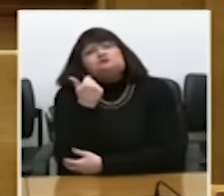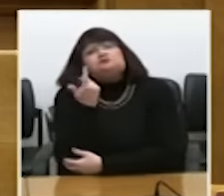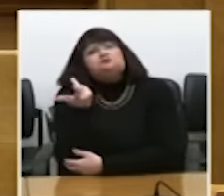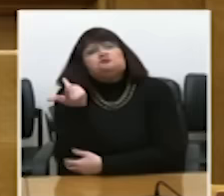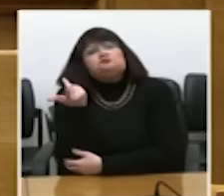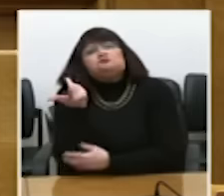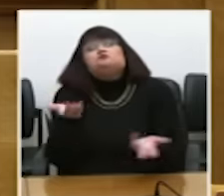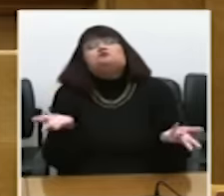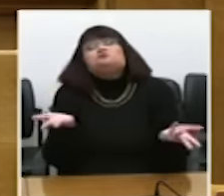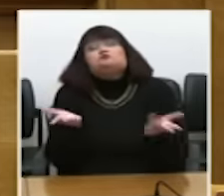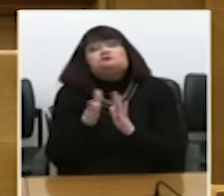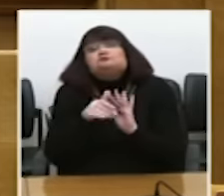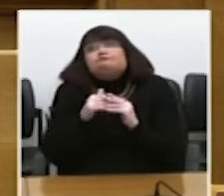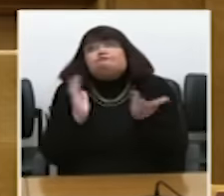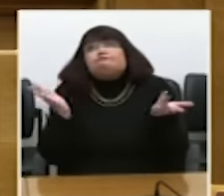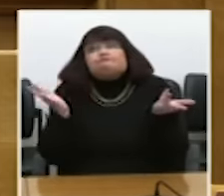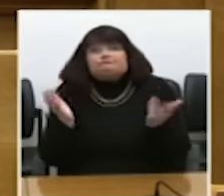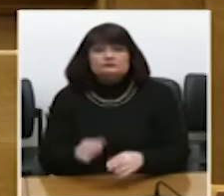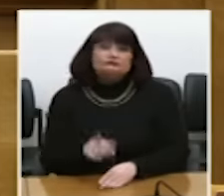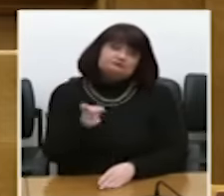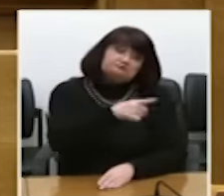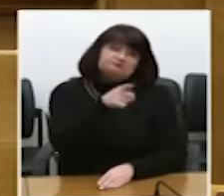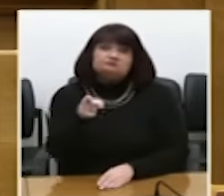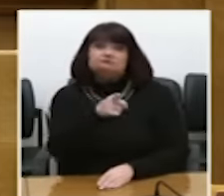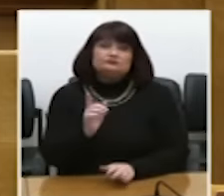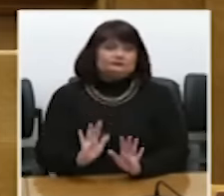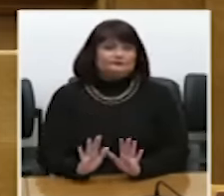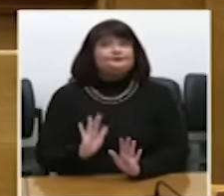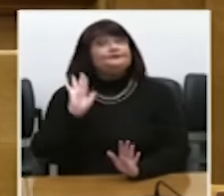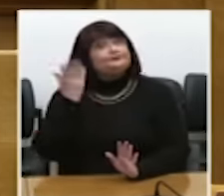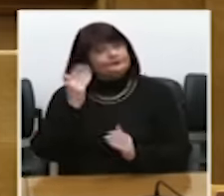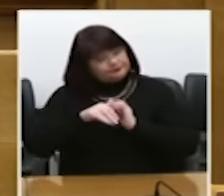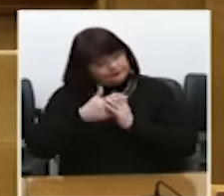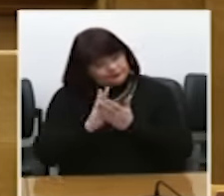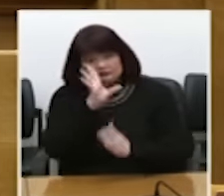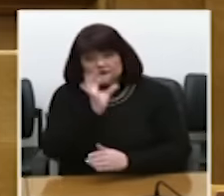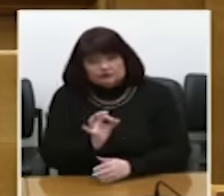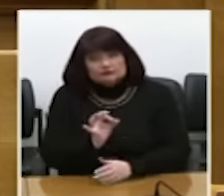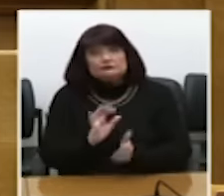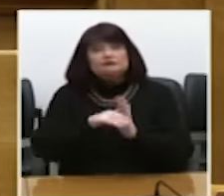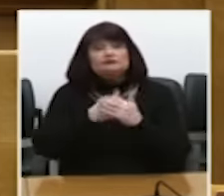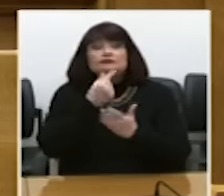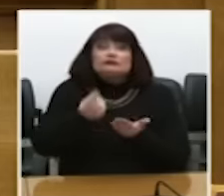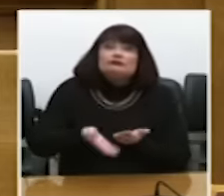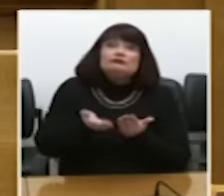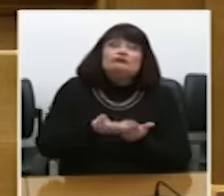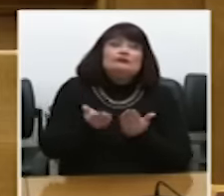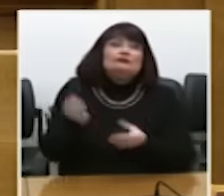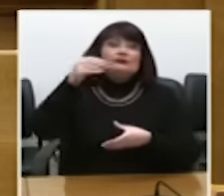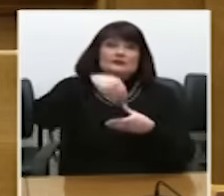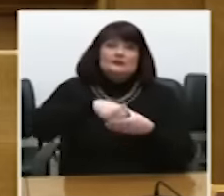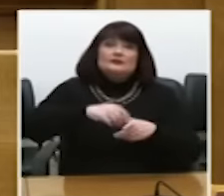του πινκ-πονγκ. Αν νοιάζεστε πραγματικά για τη διευκόλυνση της συμμετοχής των ομογενών